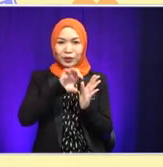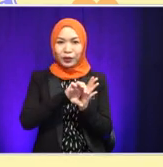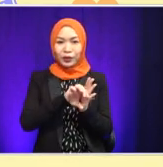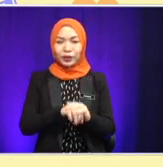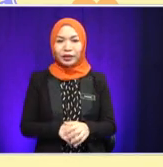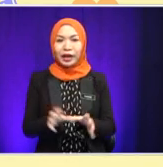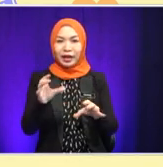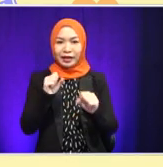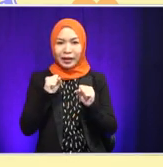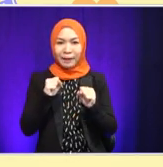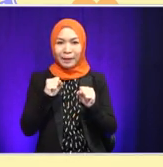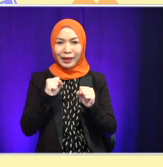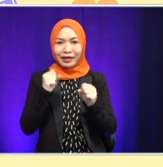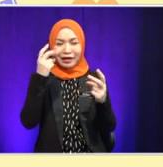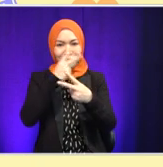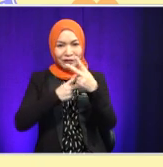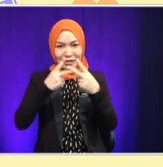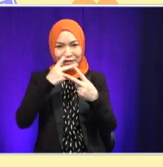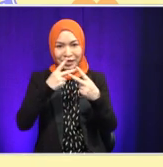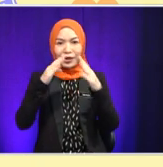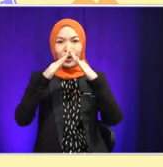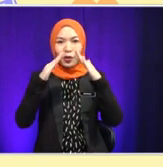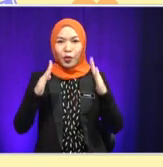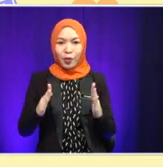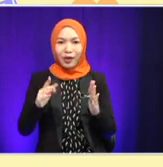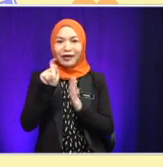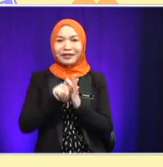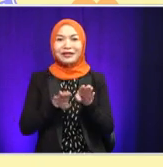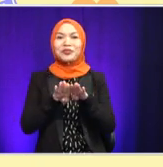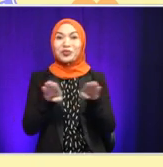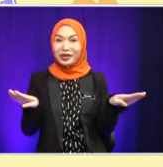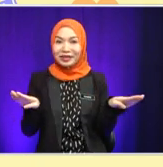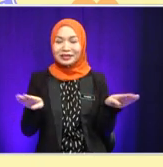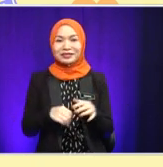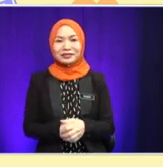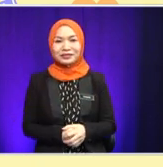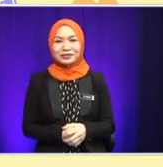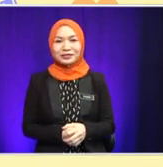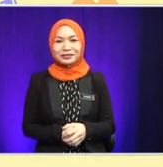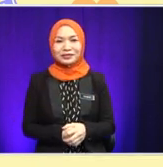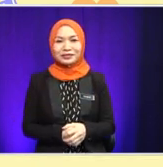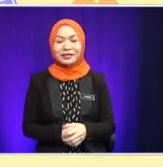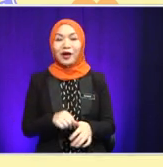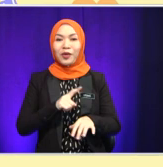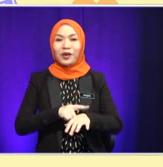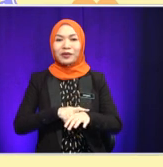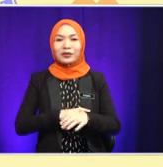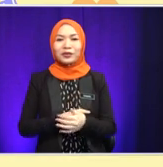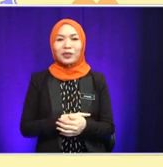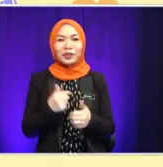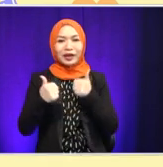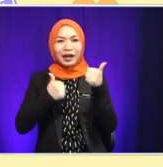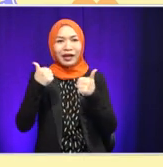dapat mengunjungi rumah terbuka Oke dapat mengunjungi rumah terbuka termasuk perayaan ya oke bagus